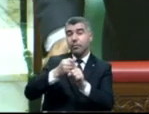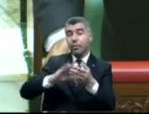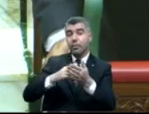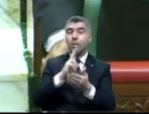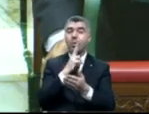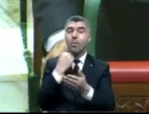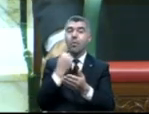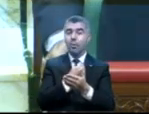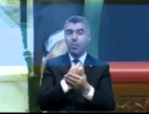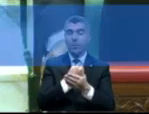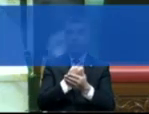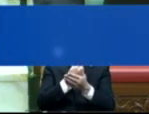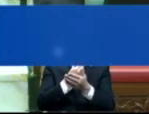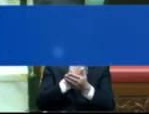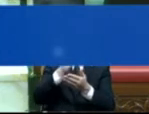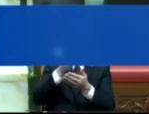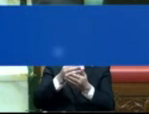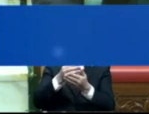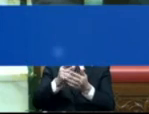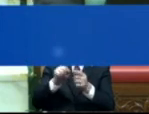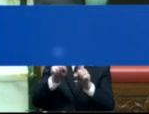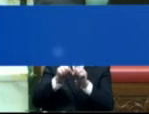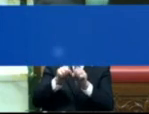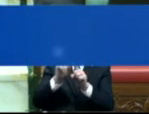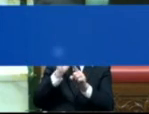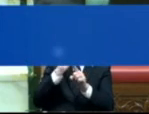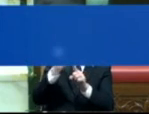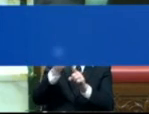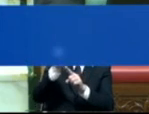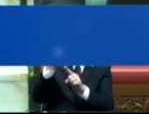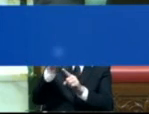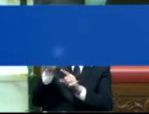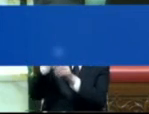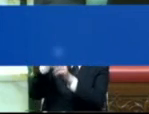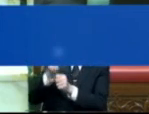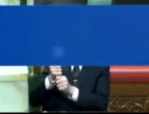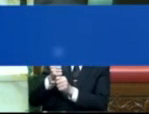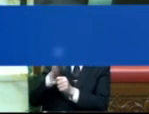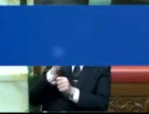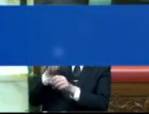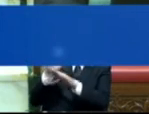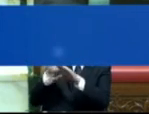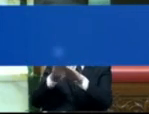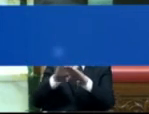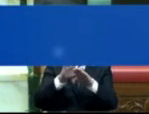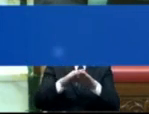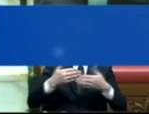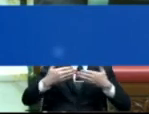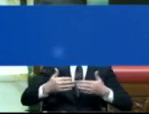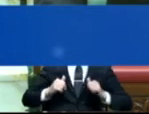تبذلها حكومتنا وبفضل التوجيهات السامية لجلالة الملك، نحن منكبون